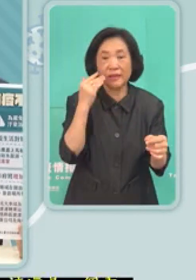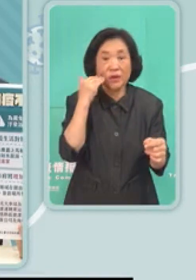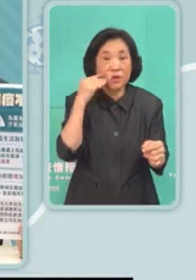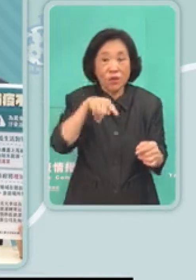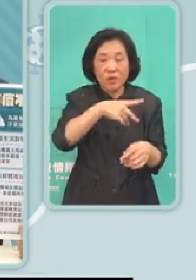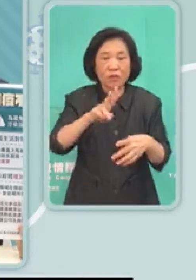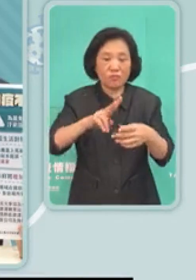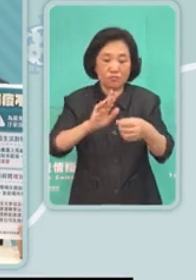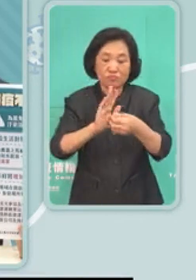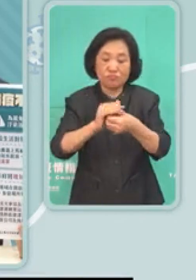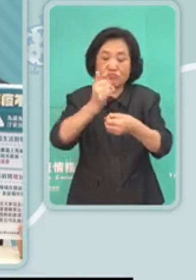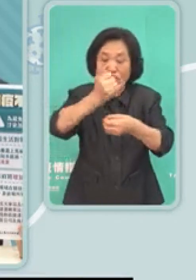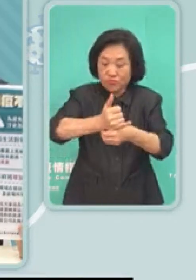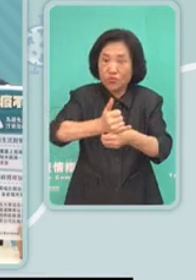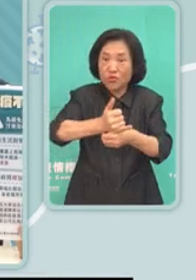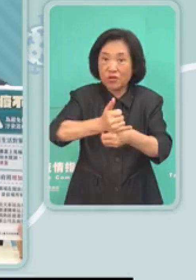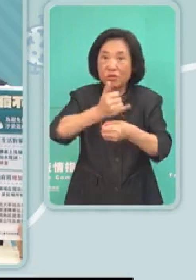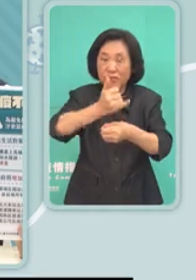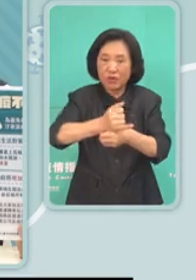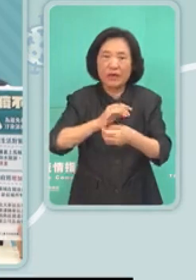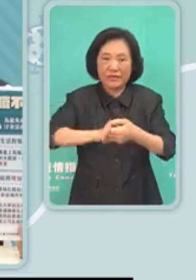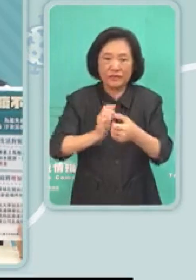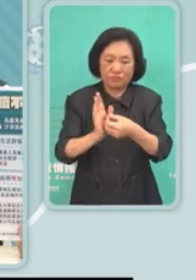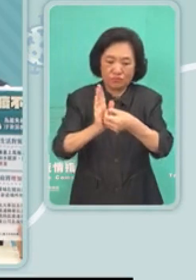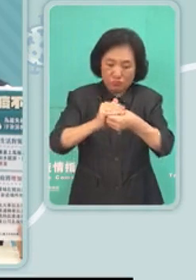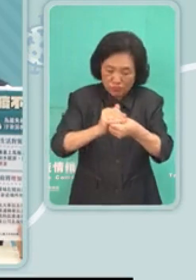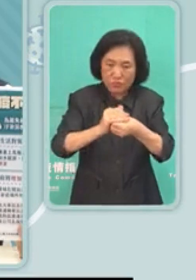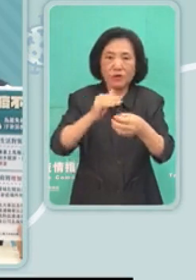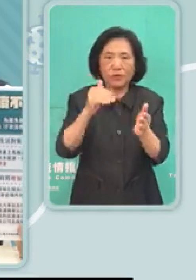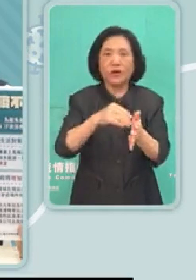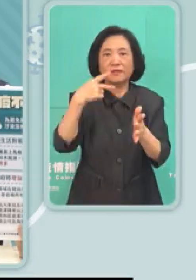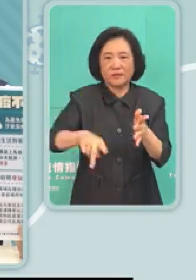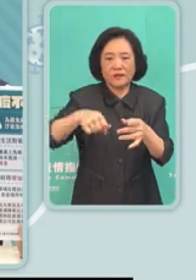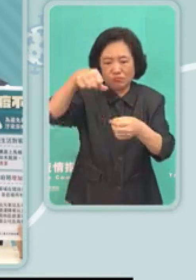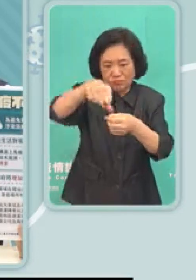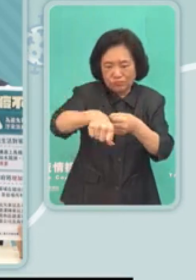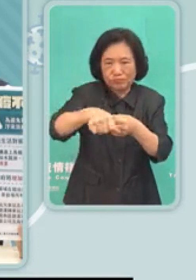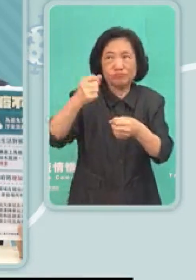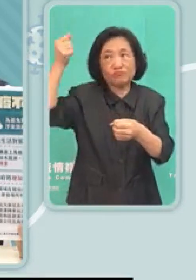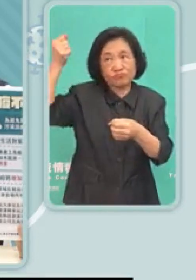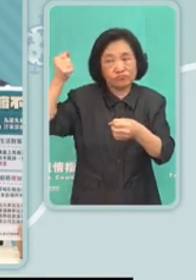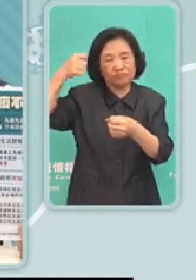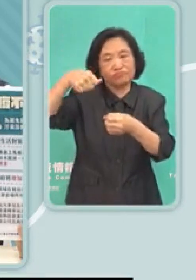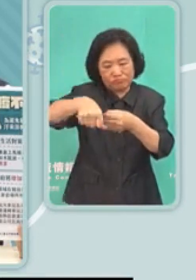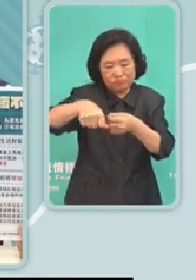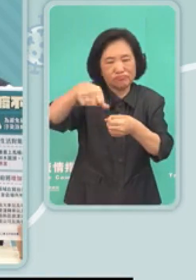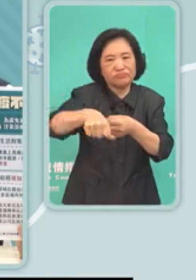用坐式马桶的请先盖好马桶盖再冲水，